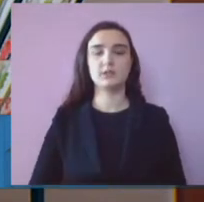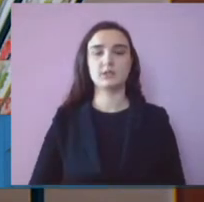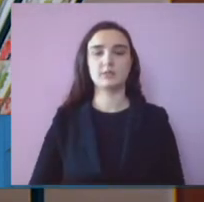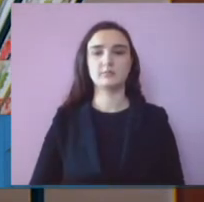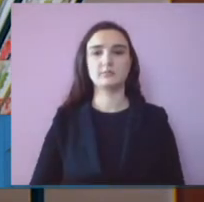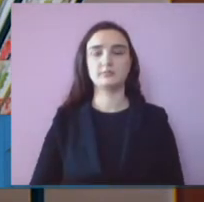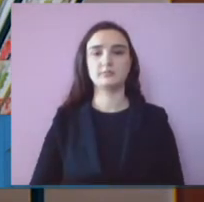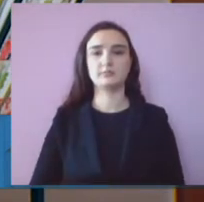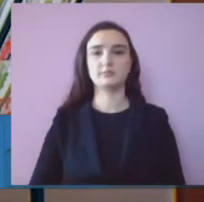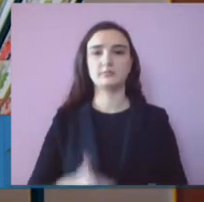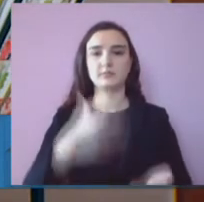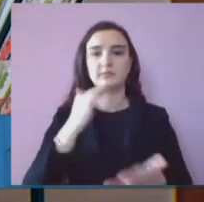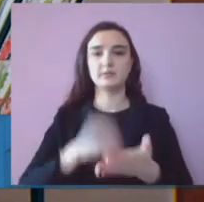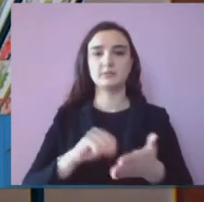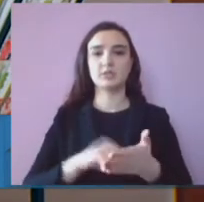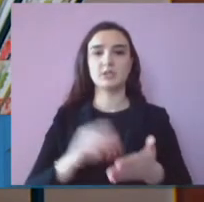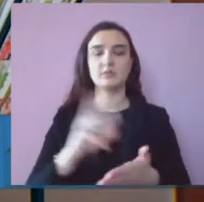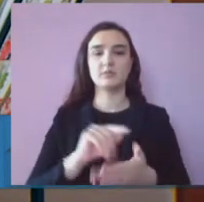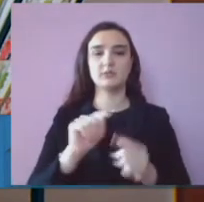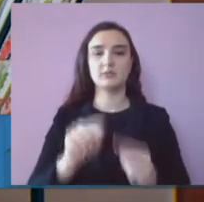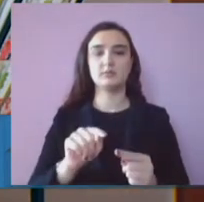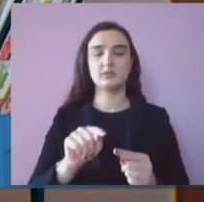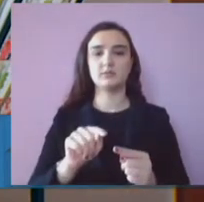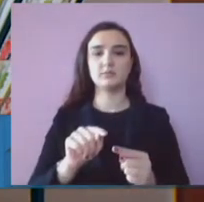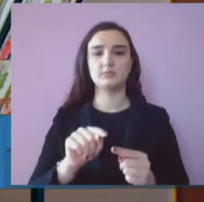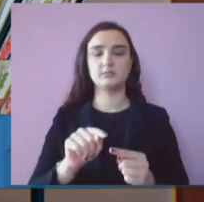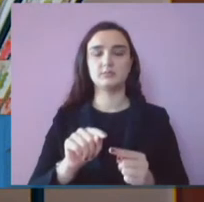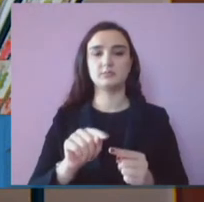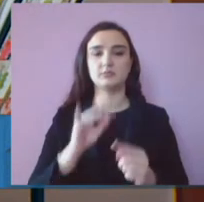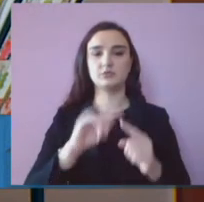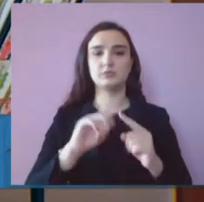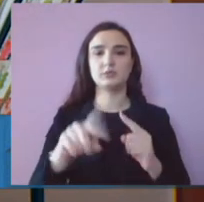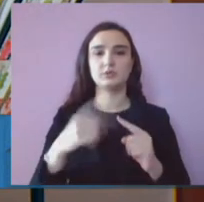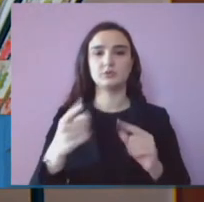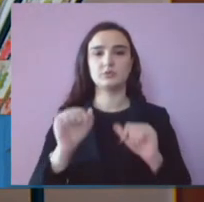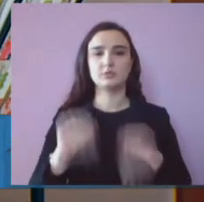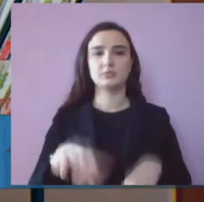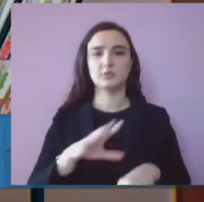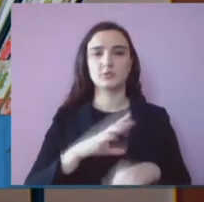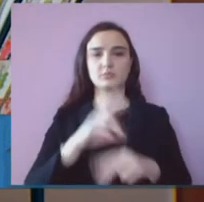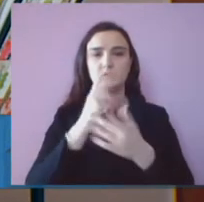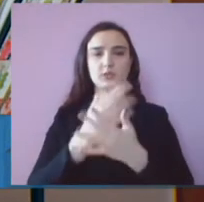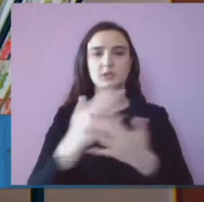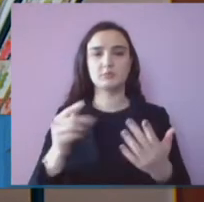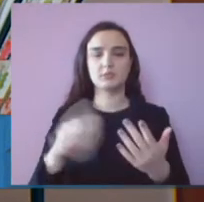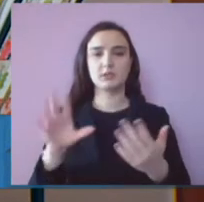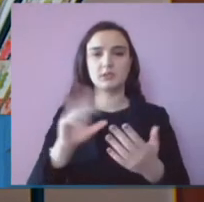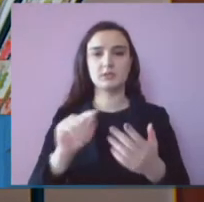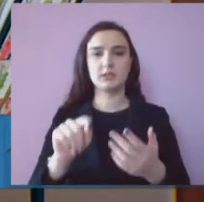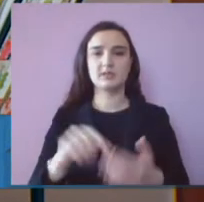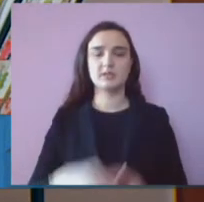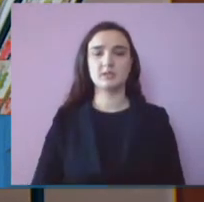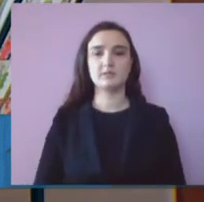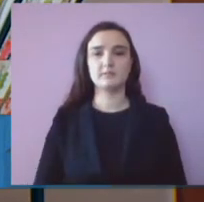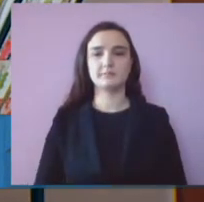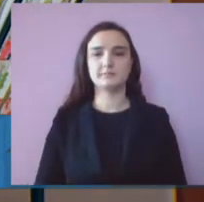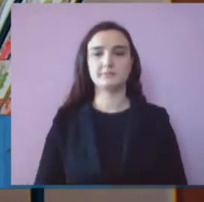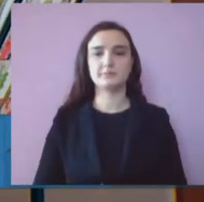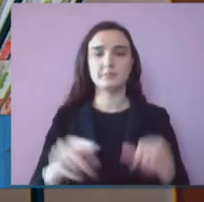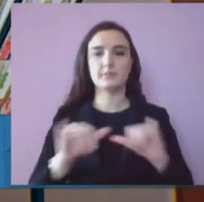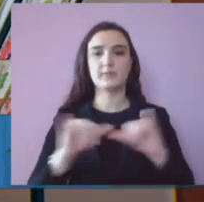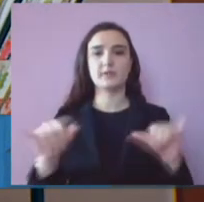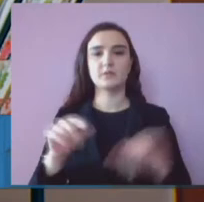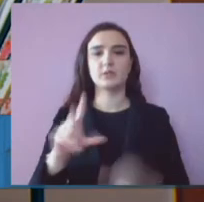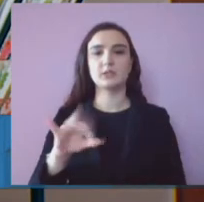ბევრი მიზეზები თქვით, ეს არის ქირურგიული ჩარევის შემდეგ, ეს შეიძლება იყოს სხვადასხვა მედიკამენტების ზემოქმედების შედეგად განვითარებული